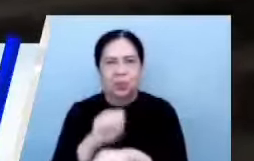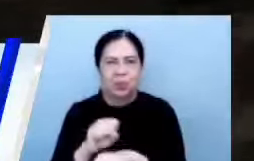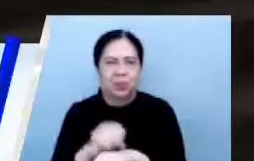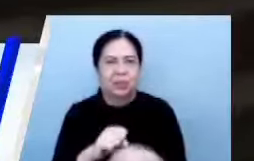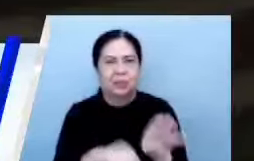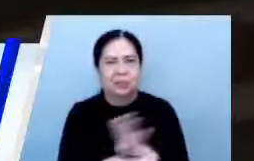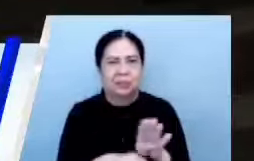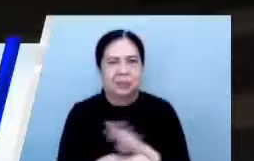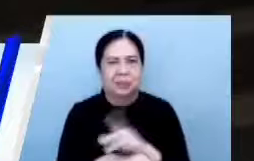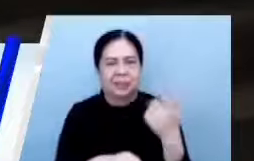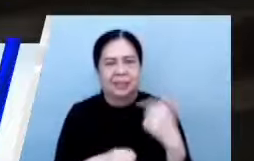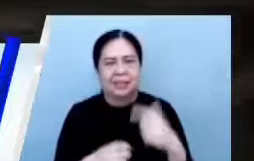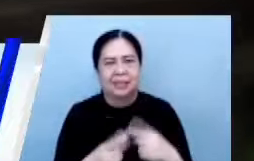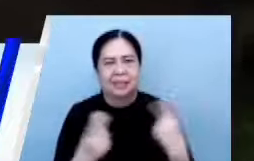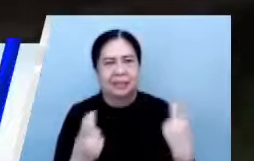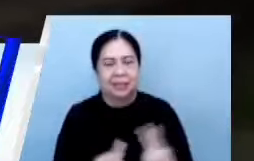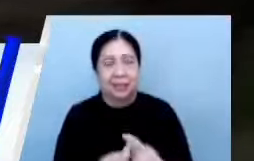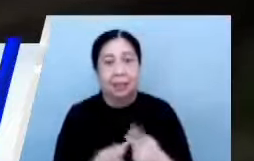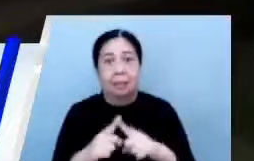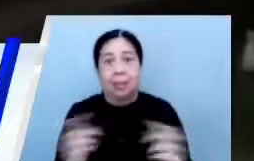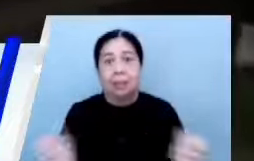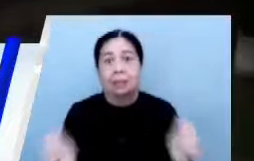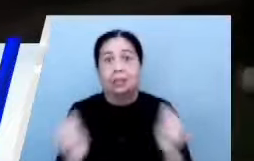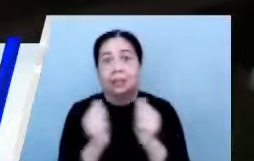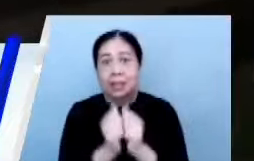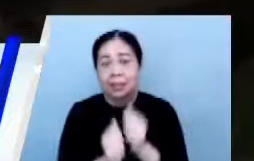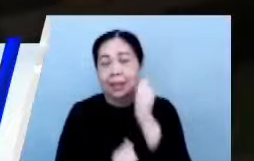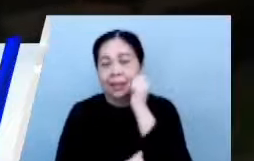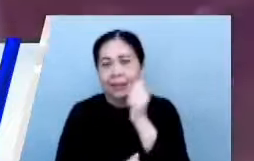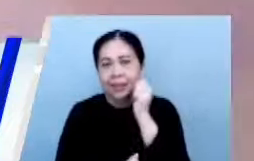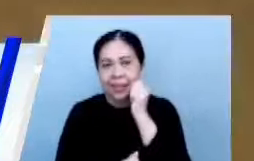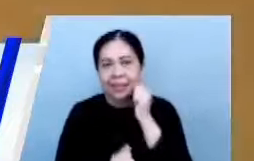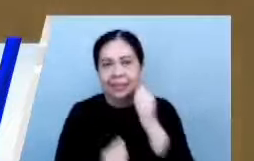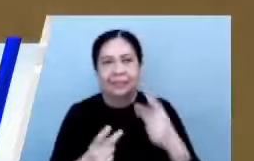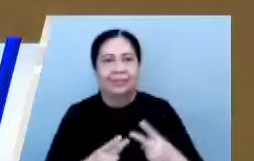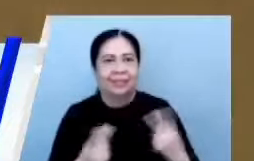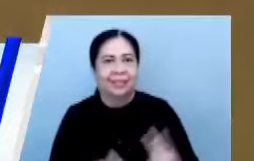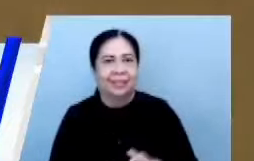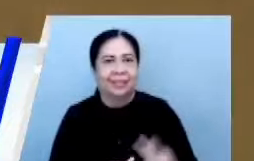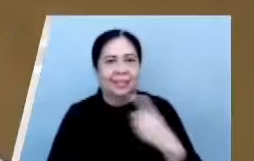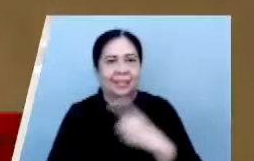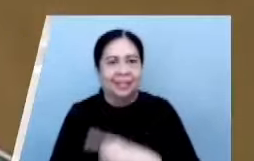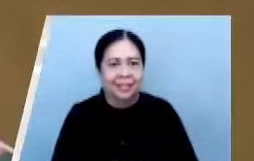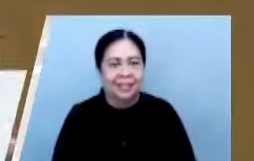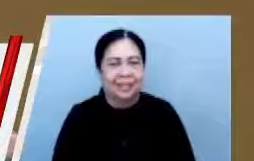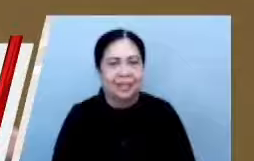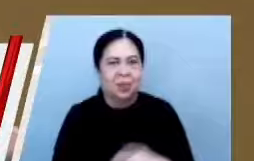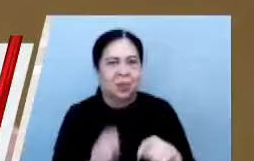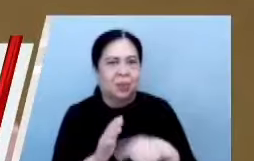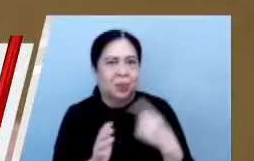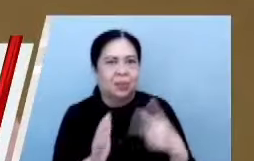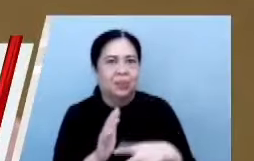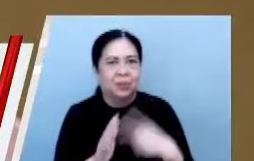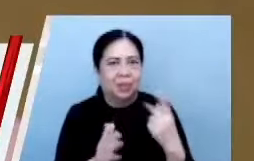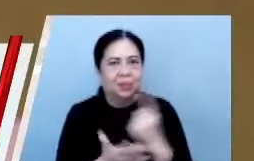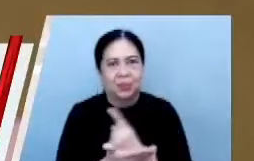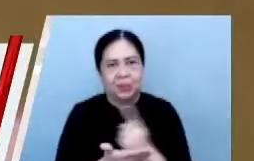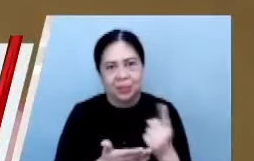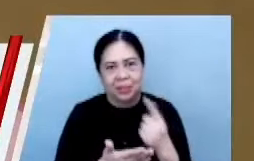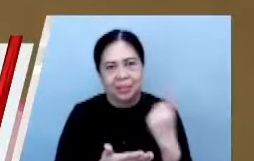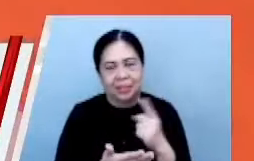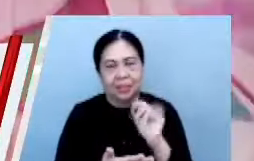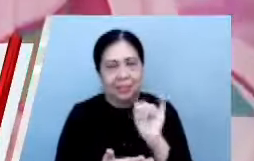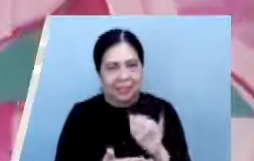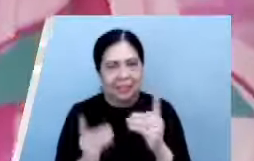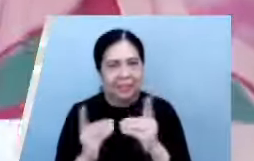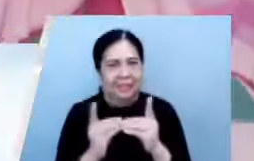Pero pag magkasama naman daw, every day is Valentine's Day. Once or twice a week na lang, yun na yung date namin